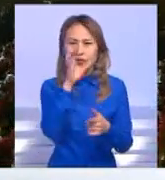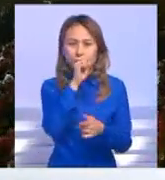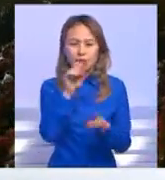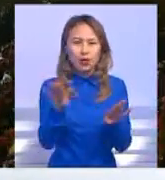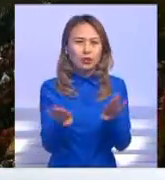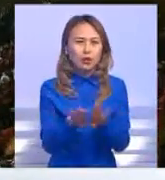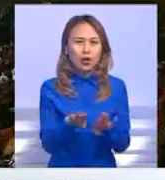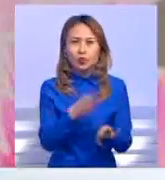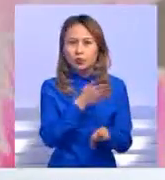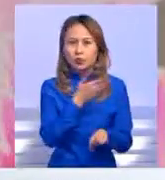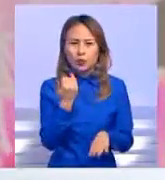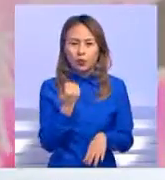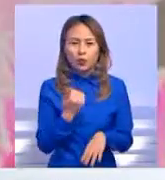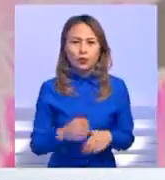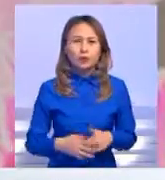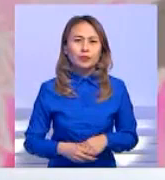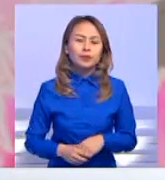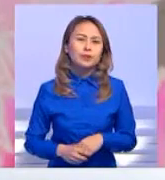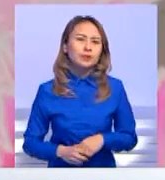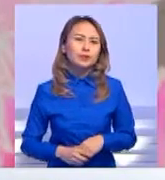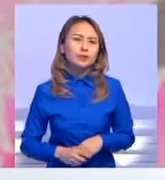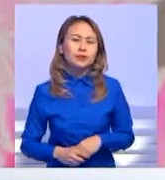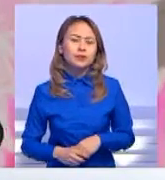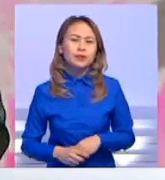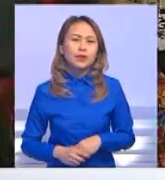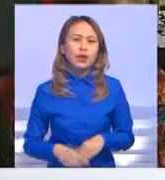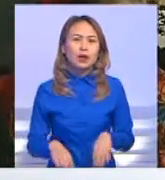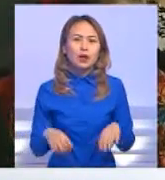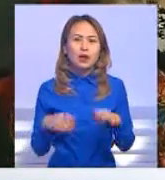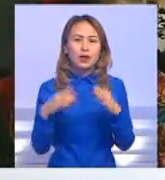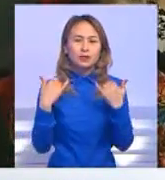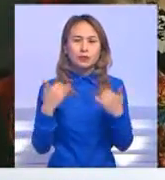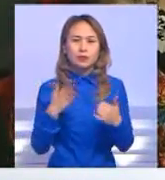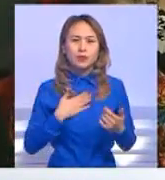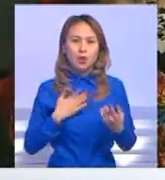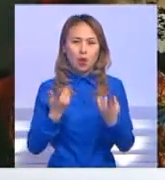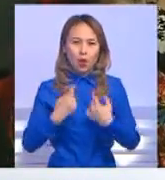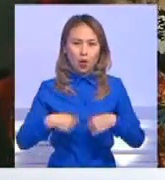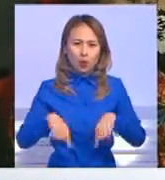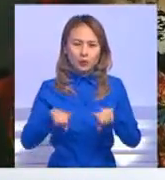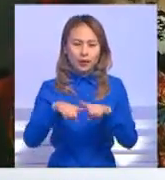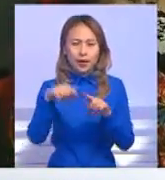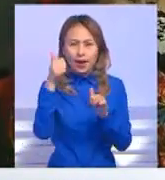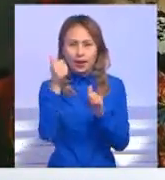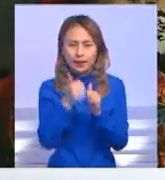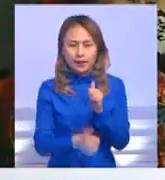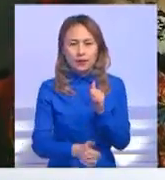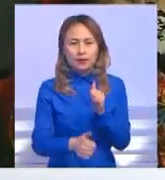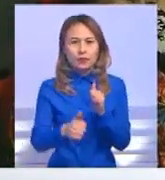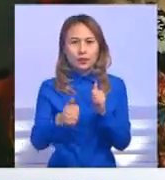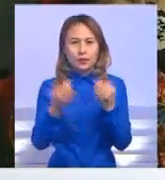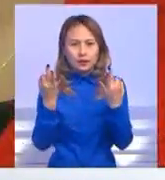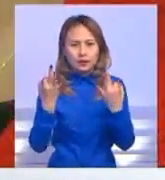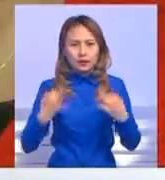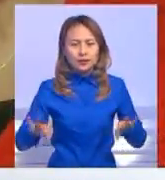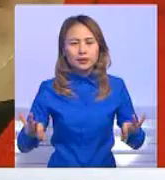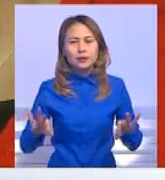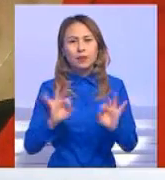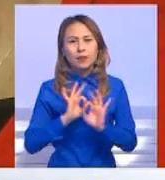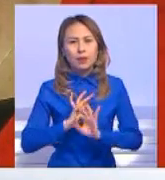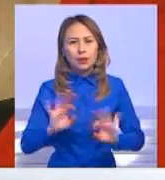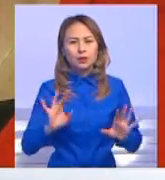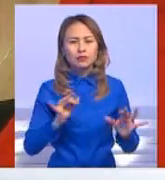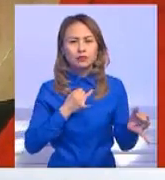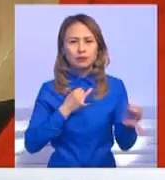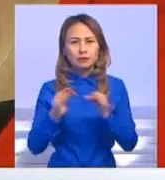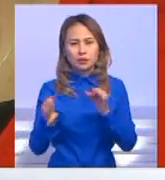тәсілі жоқ дейді қазақ. Біздің қоғамда сіздер әрдайым еркін пікір айтып, ел